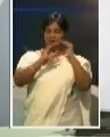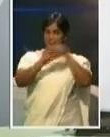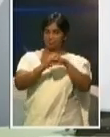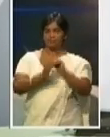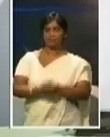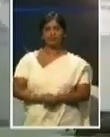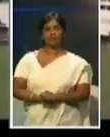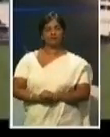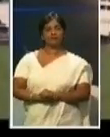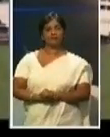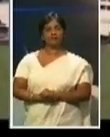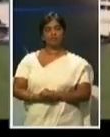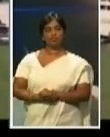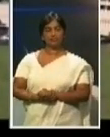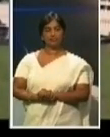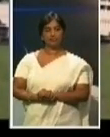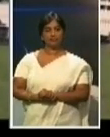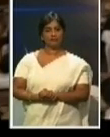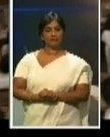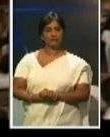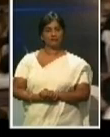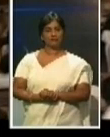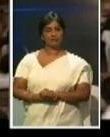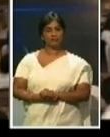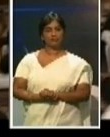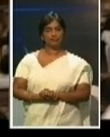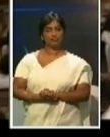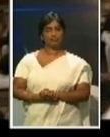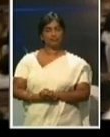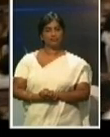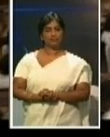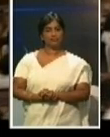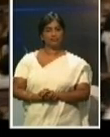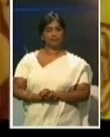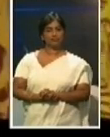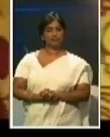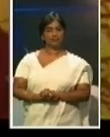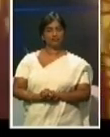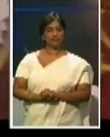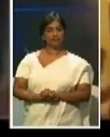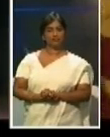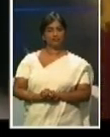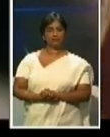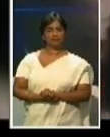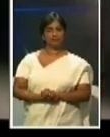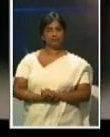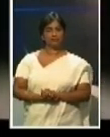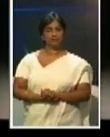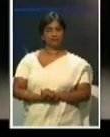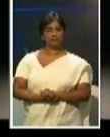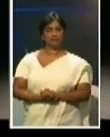කාර්යාලයේදී මාතෘභූමියේ යුක්ති සහගතම දේශපාලන අරගලය උත්කර්ෂයට